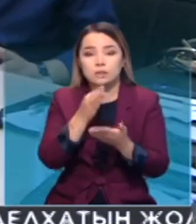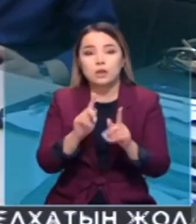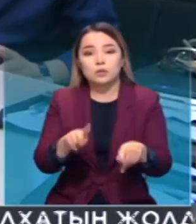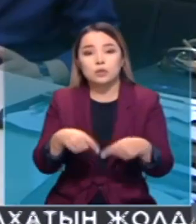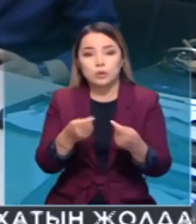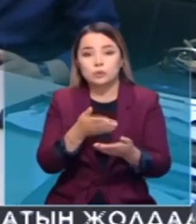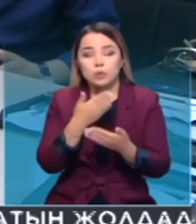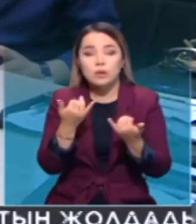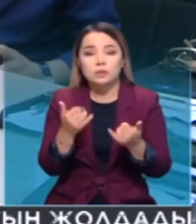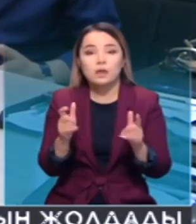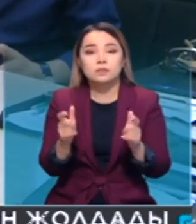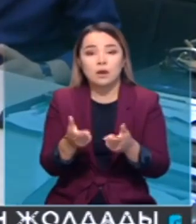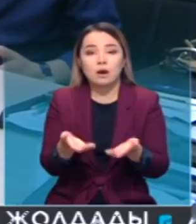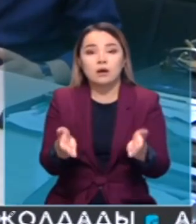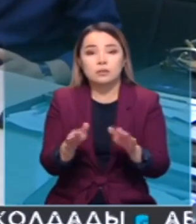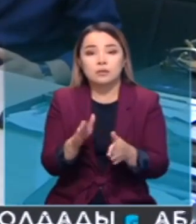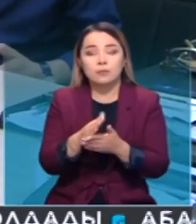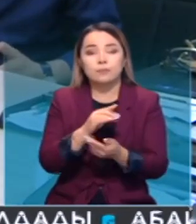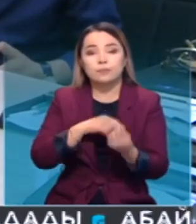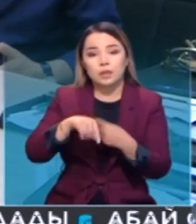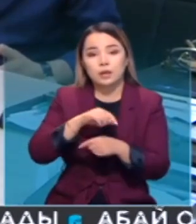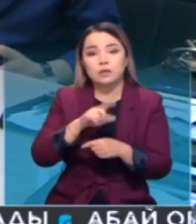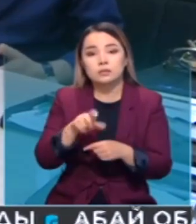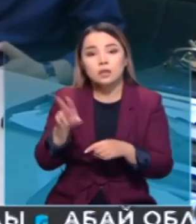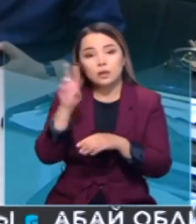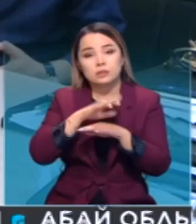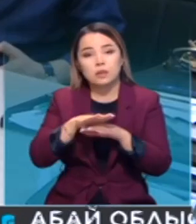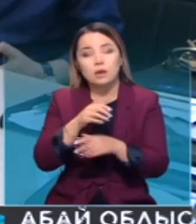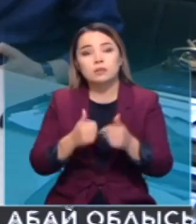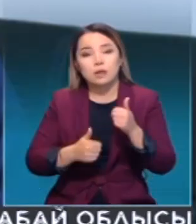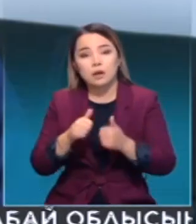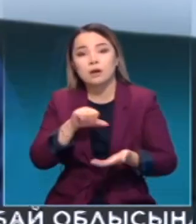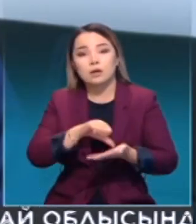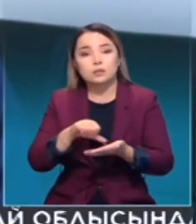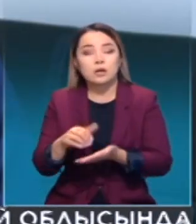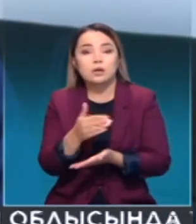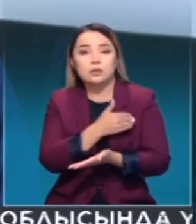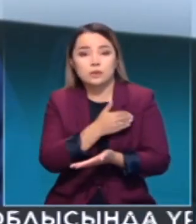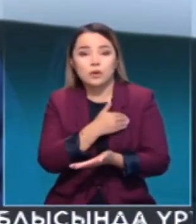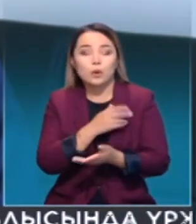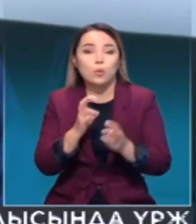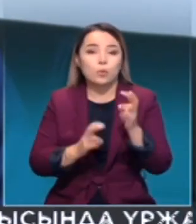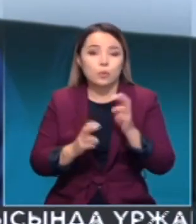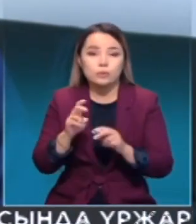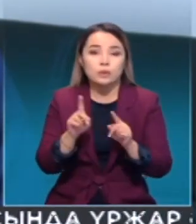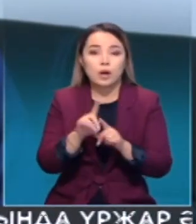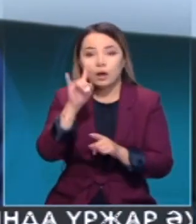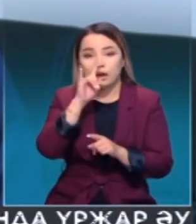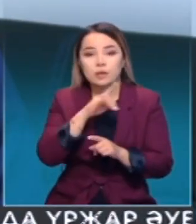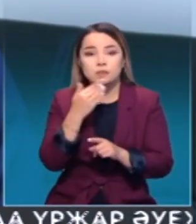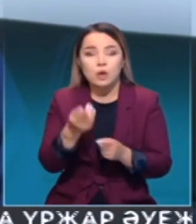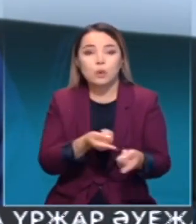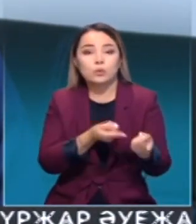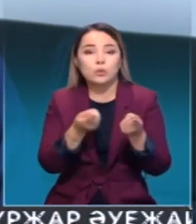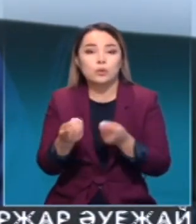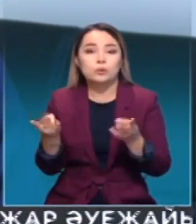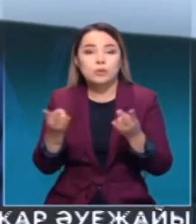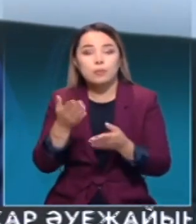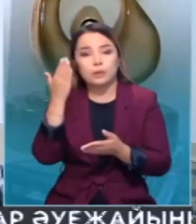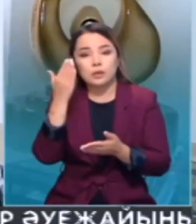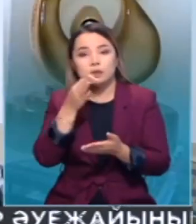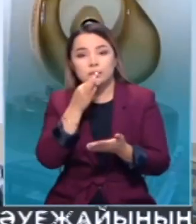Сондықтан санкцияның астында қалған елдің кәсіпкерлері еліміздің тендеріне қатысқысы келсе, өндірісін Қазақстанға көшіру керек деген